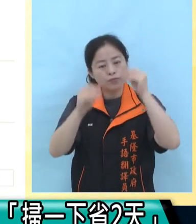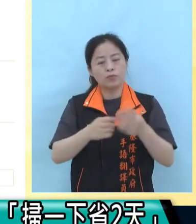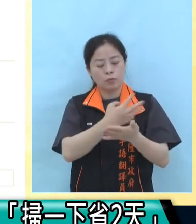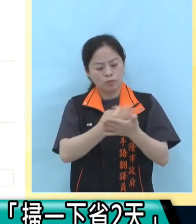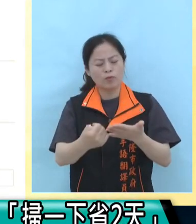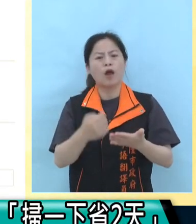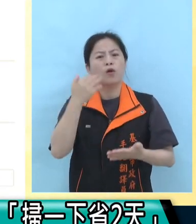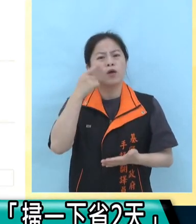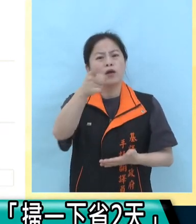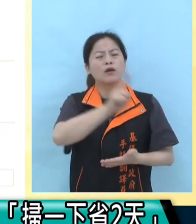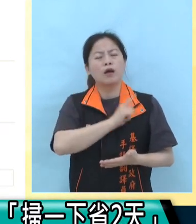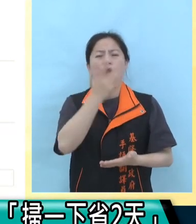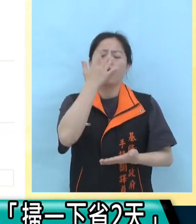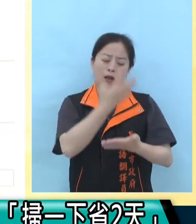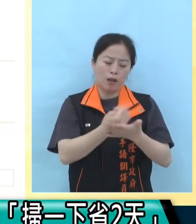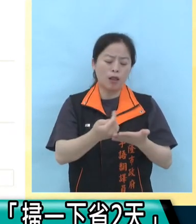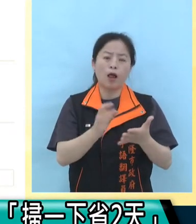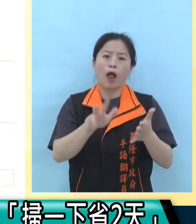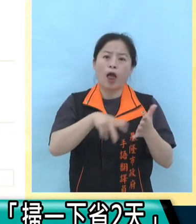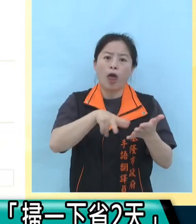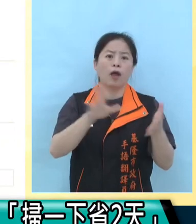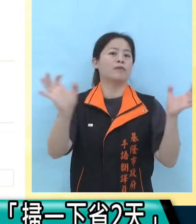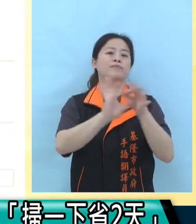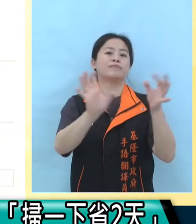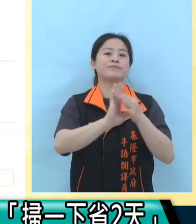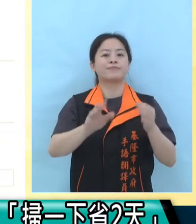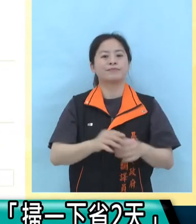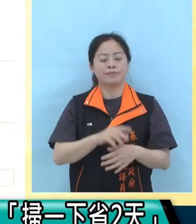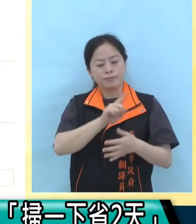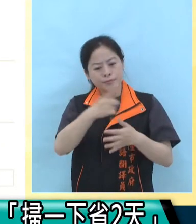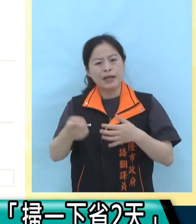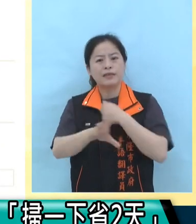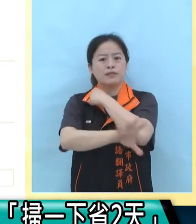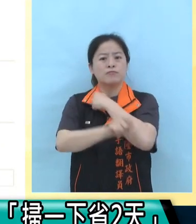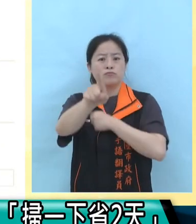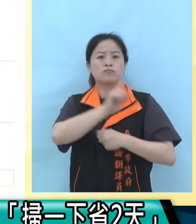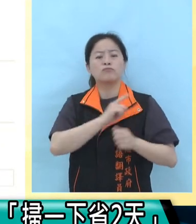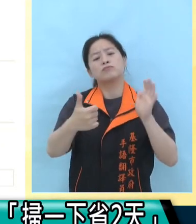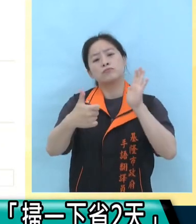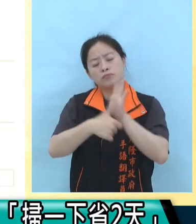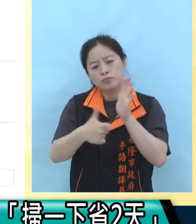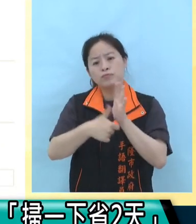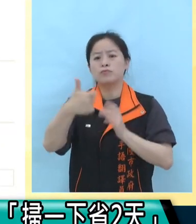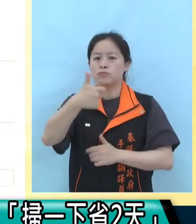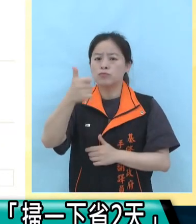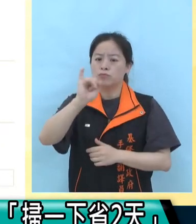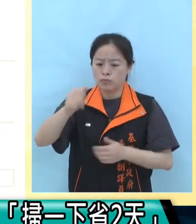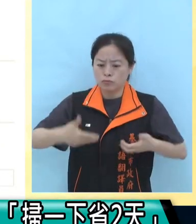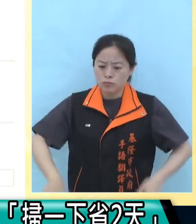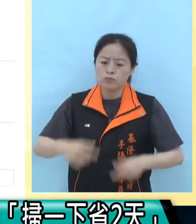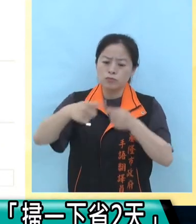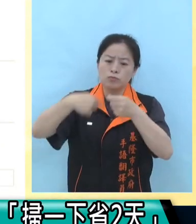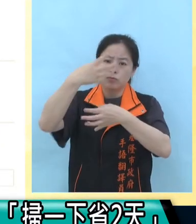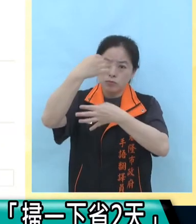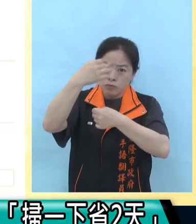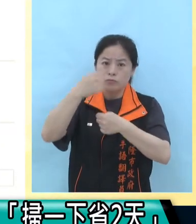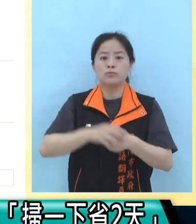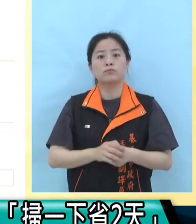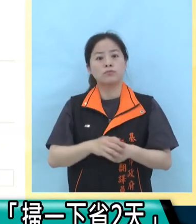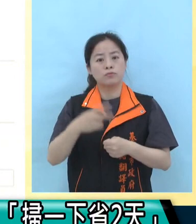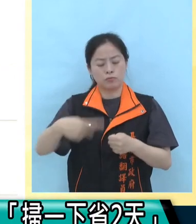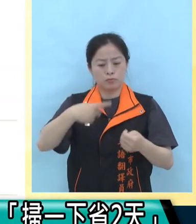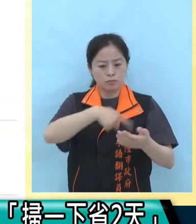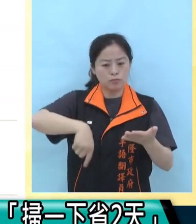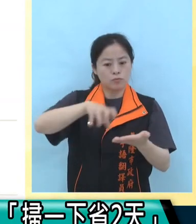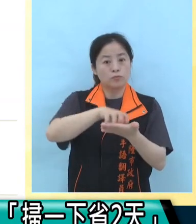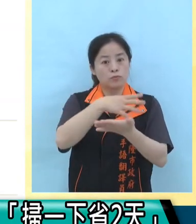不过如果你不知道暗号的话，不填也没有关系。那基本的一个资料，包括你的性别、姓名、出生年月日，以及你的身份